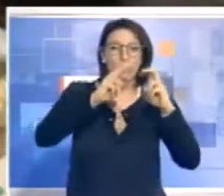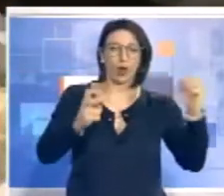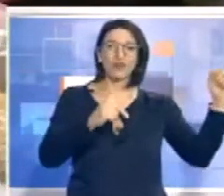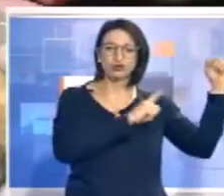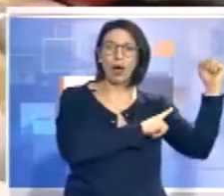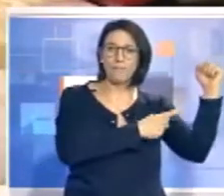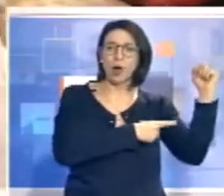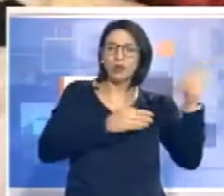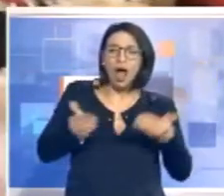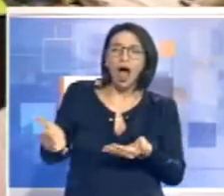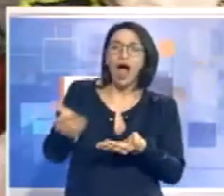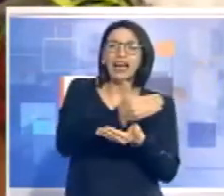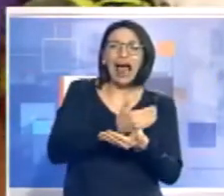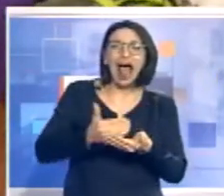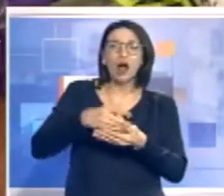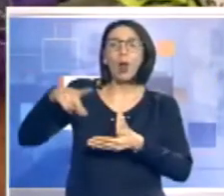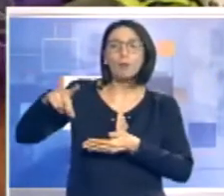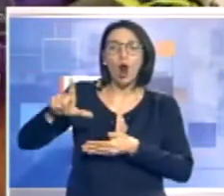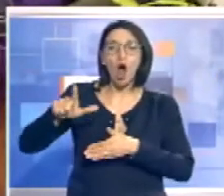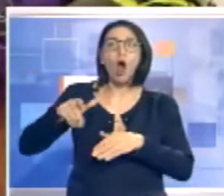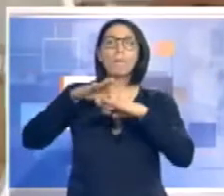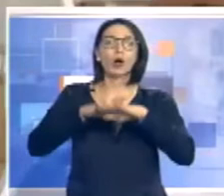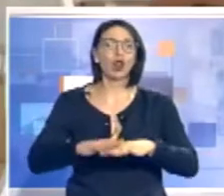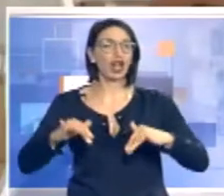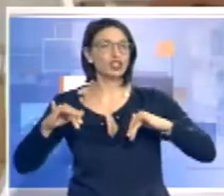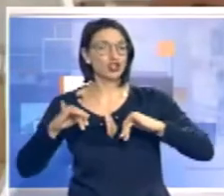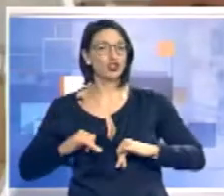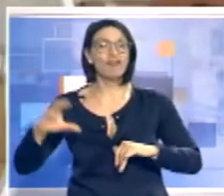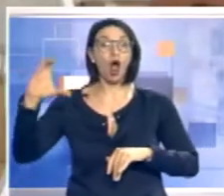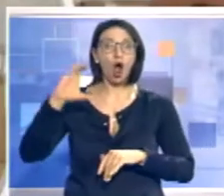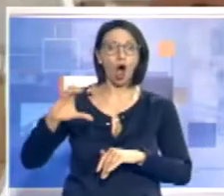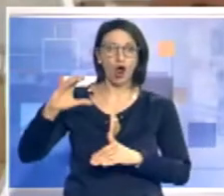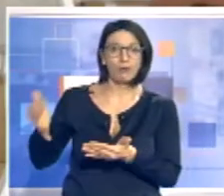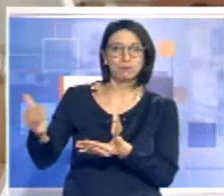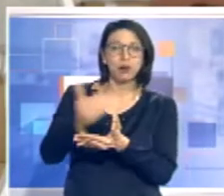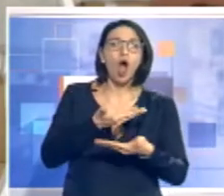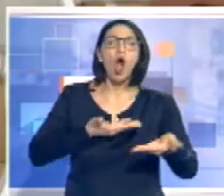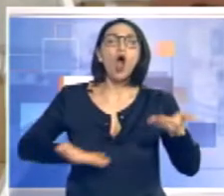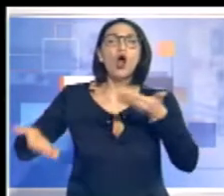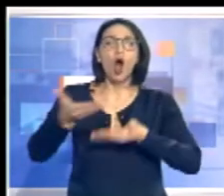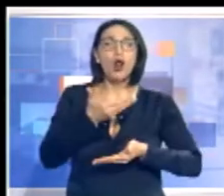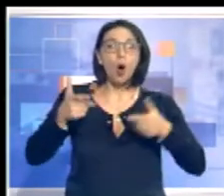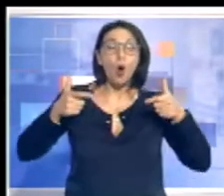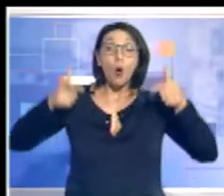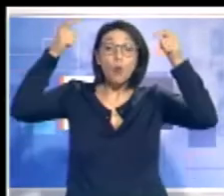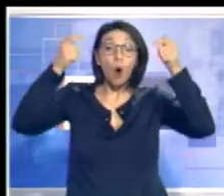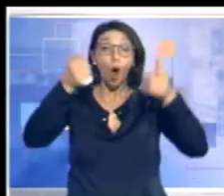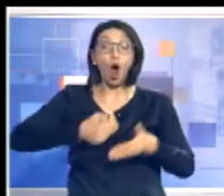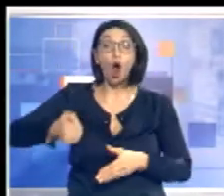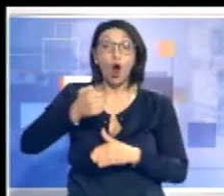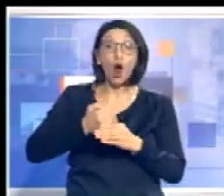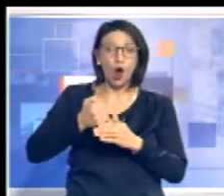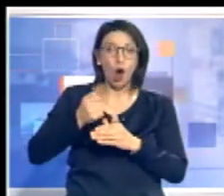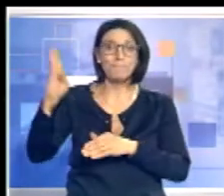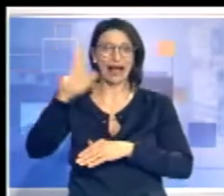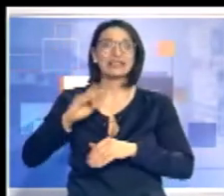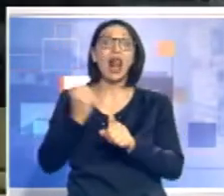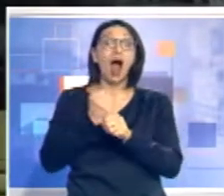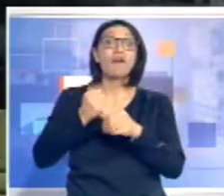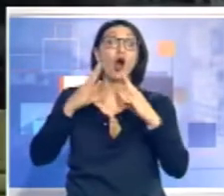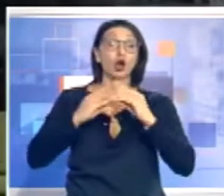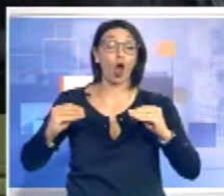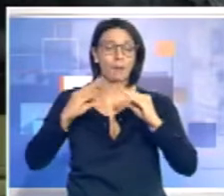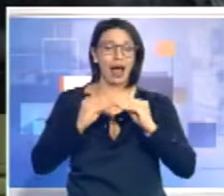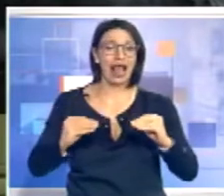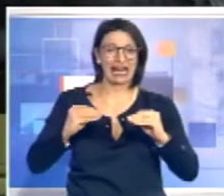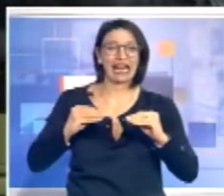Potenza, raccolte dalla Proloco e dalla Protezione Civile di Corleto con la collaborazione di un cuoco lucano che lavora in Romania. È giunto a